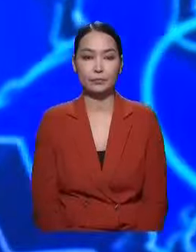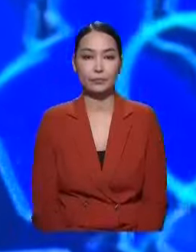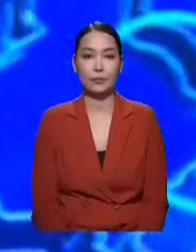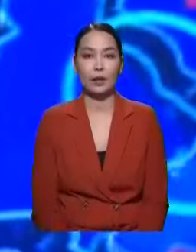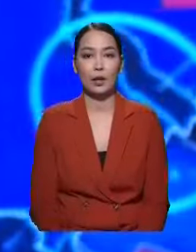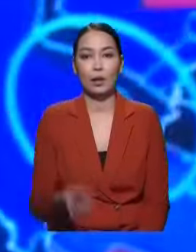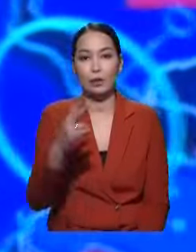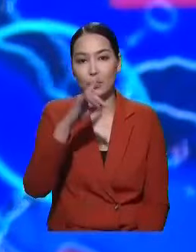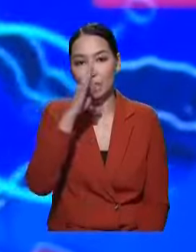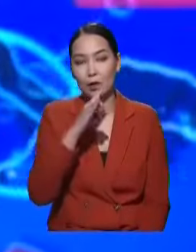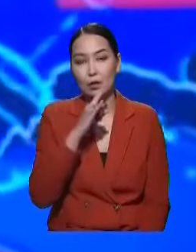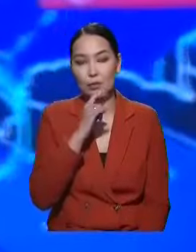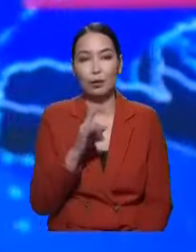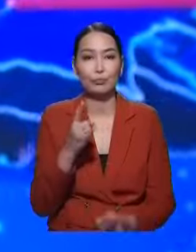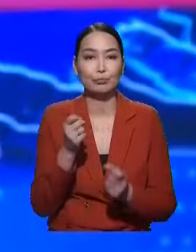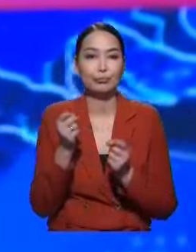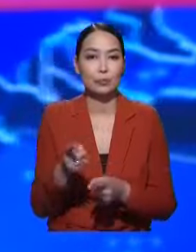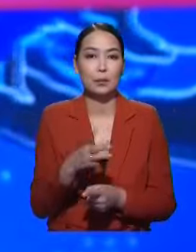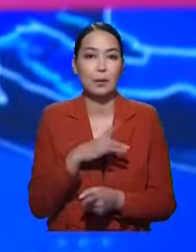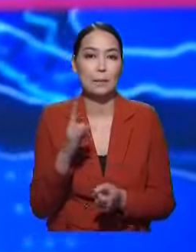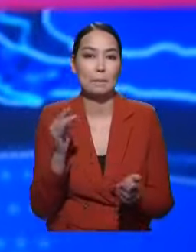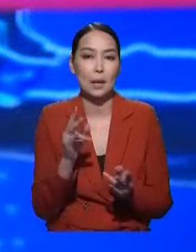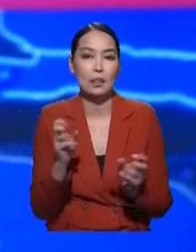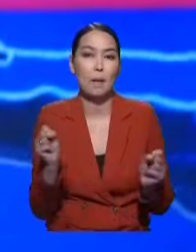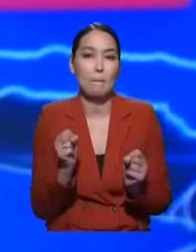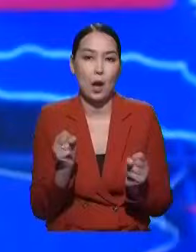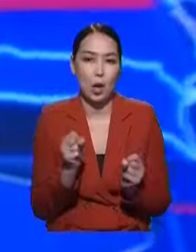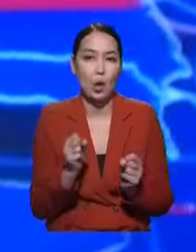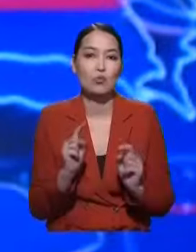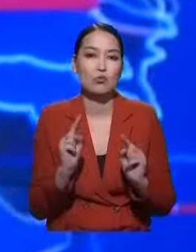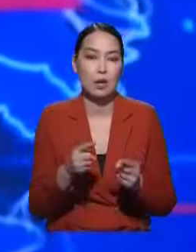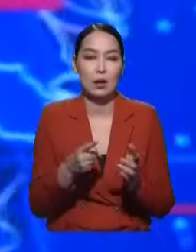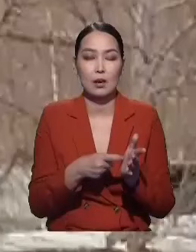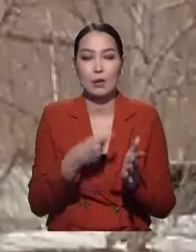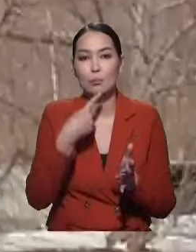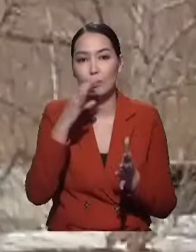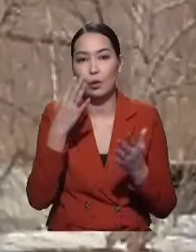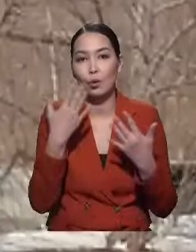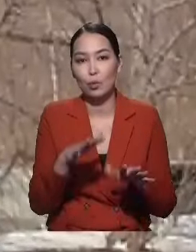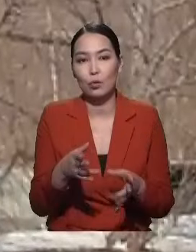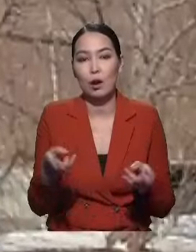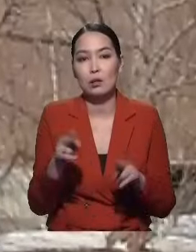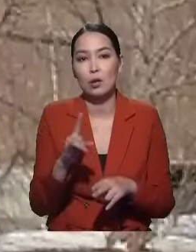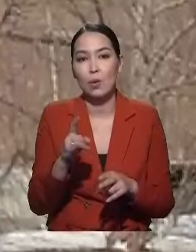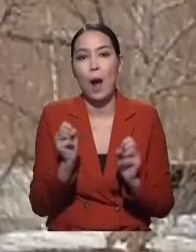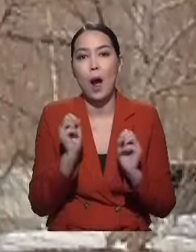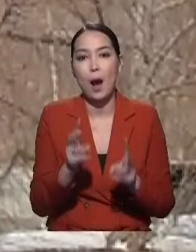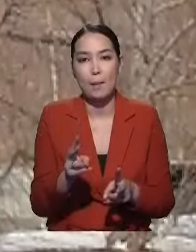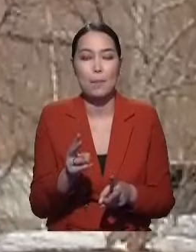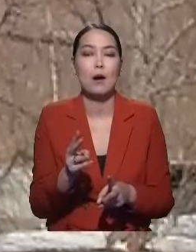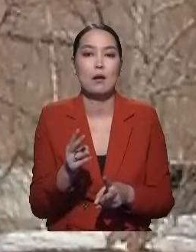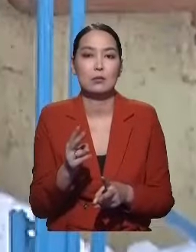Двух казахстанцев, бросивших новорожденного младенца на морозе, задержали карагандинские полицейские. В оставлении ребенка в опасности